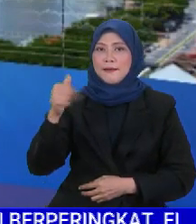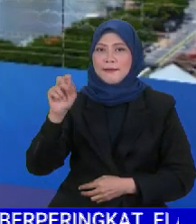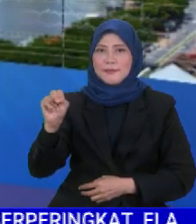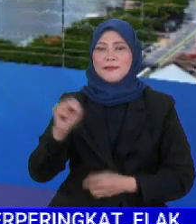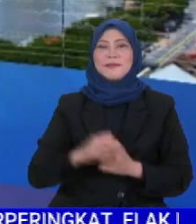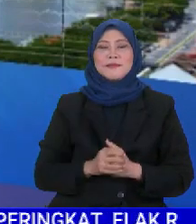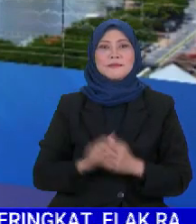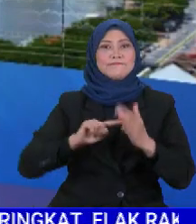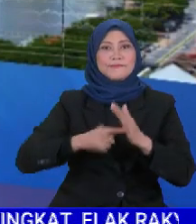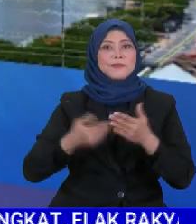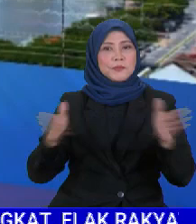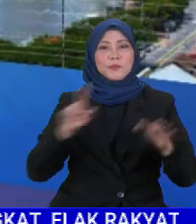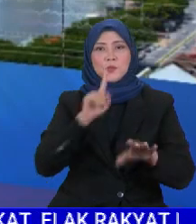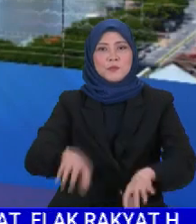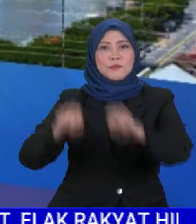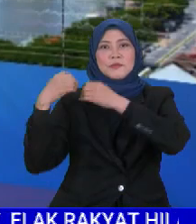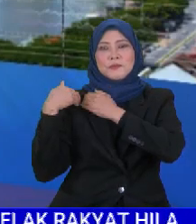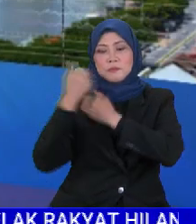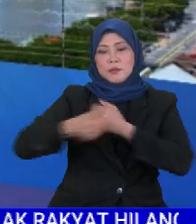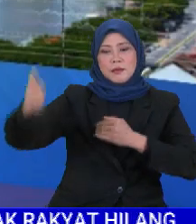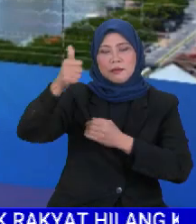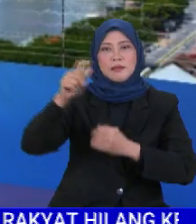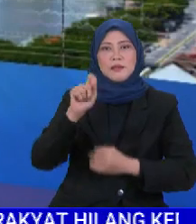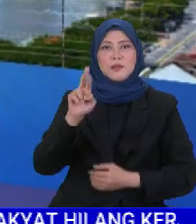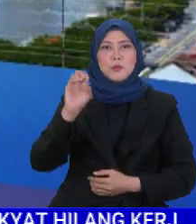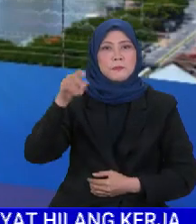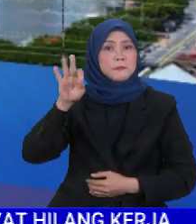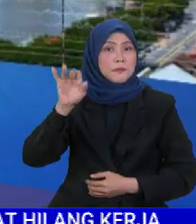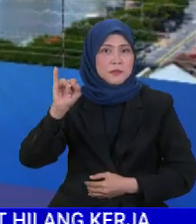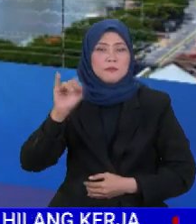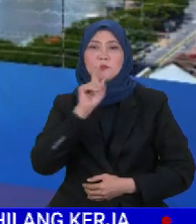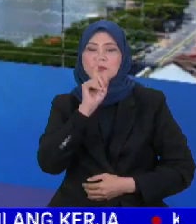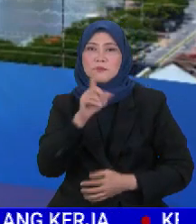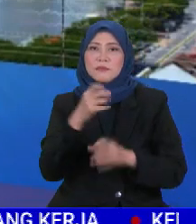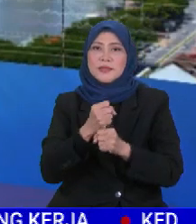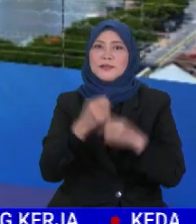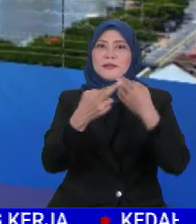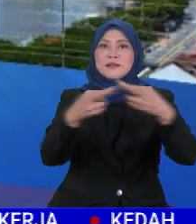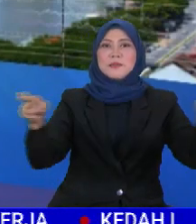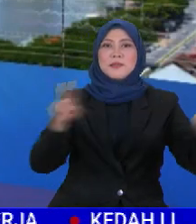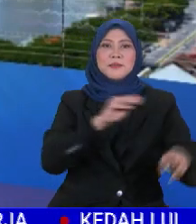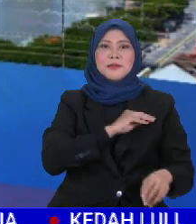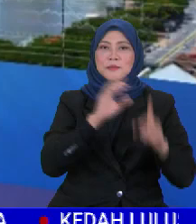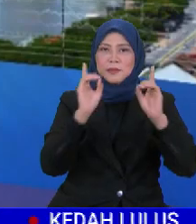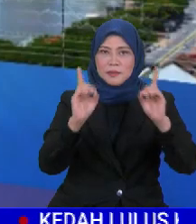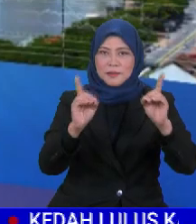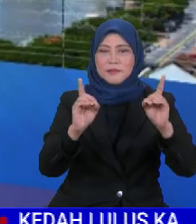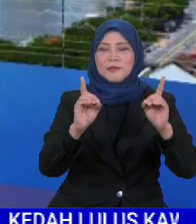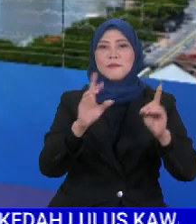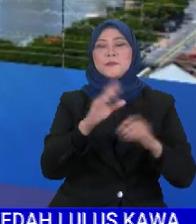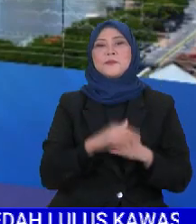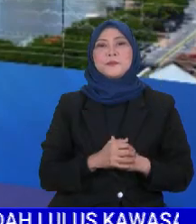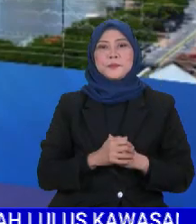tersebut. Majlis yang dihoskan oleh pengarah Tropi Dr. Luli Meling itu telah dirasmikan Menteri Pendidikan, Inovasi dan